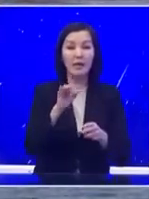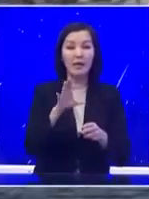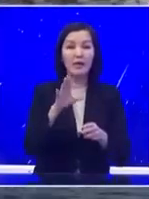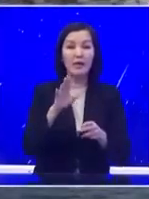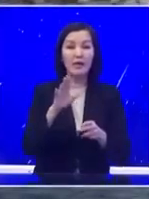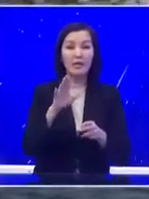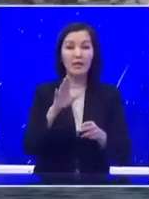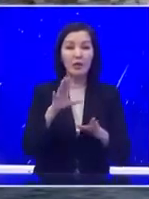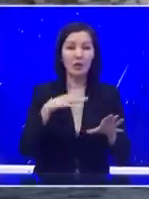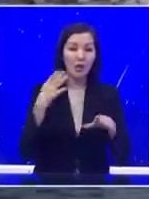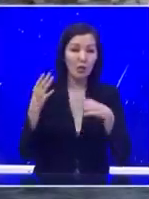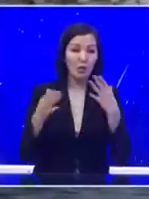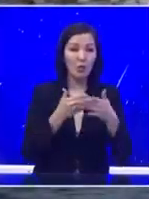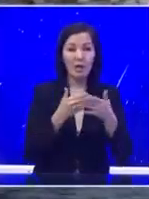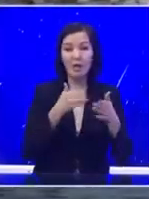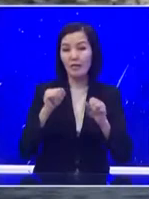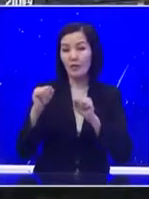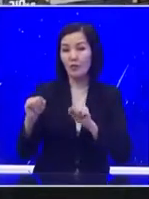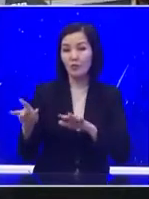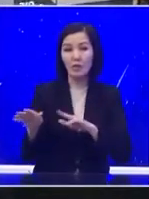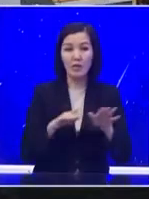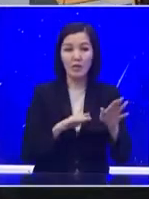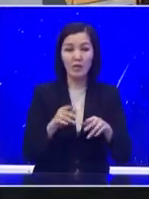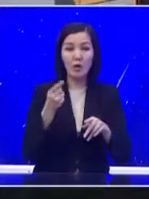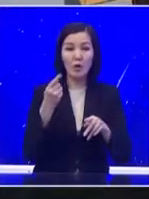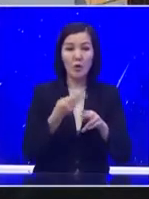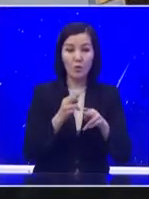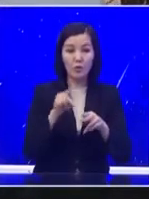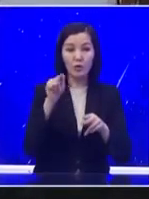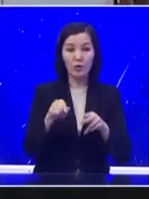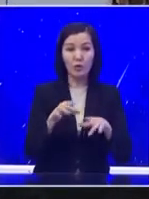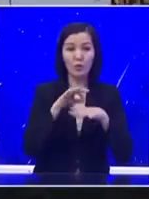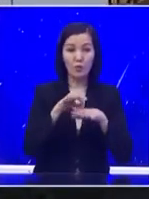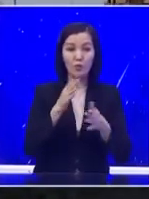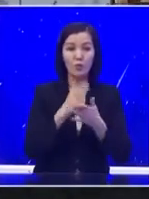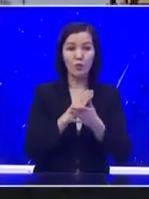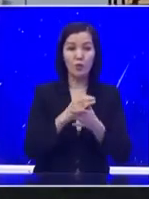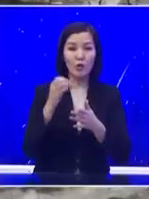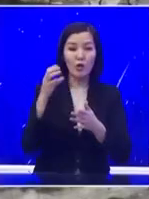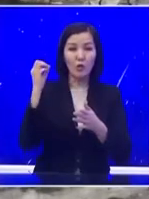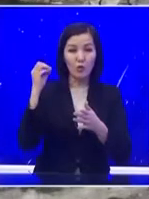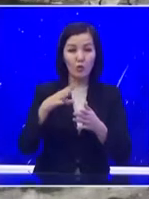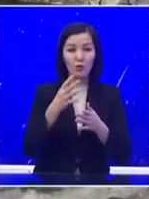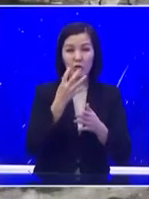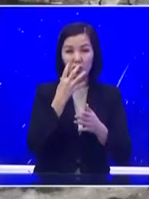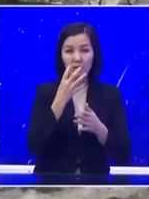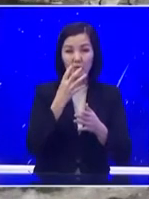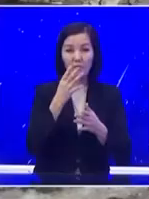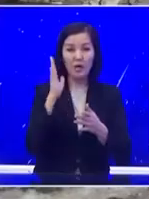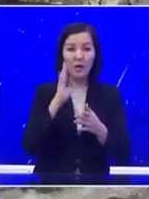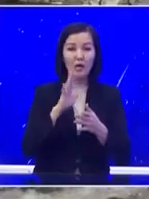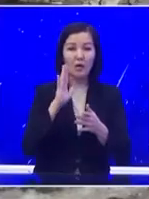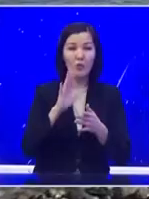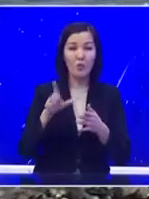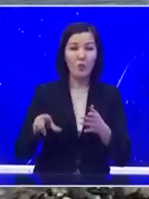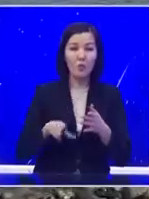да жаттығулар мен алдын алу шаралары осы жерде ұйымдастырылып отыр. Егер де күн күрт ысып, Қаратал өзені арнасынан асатын